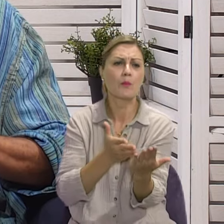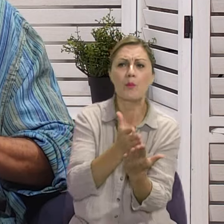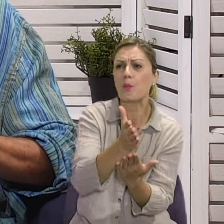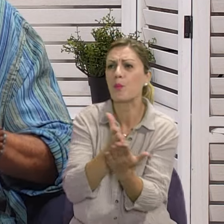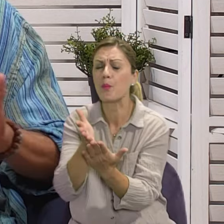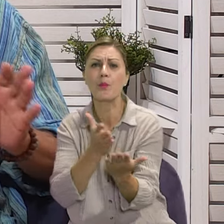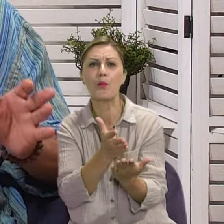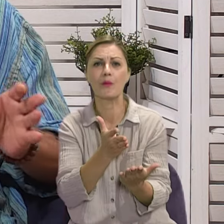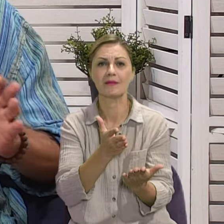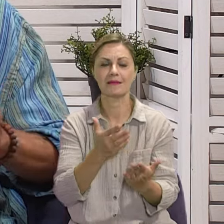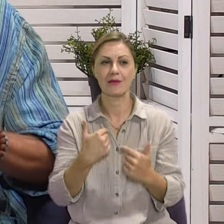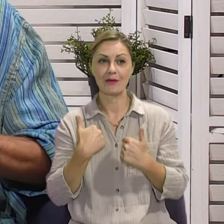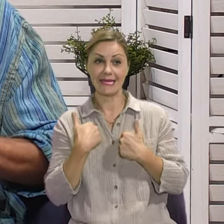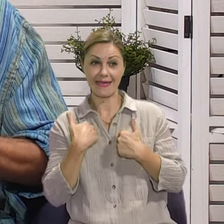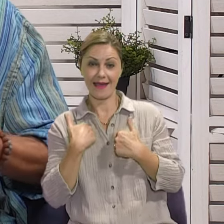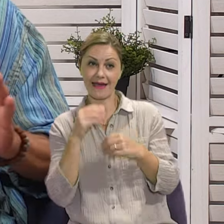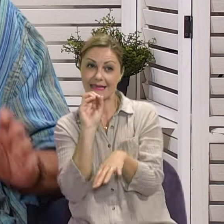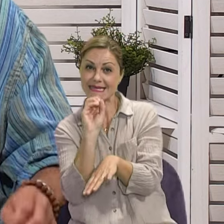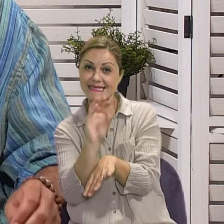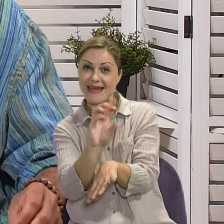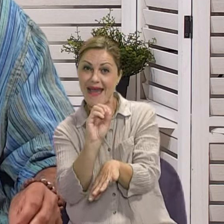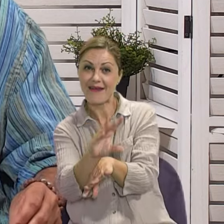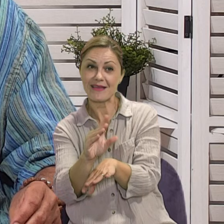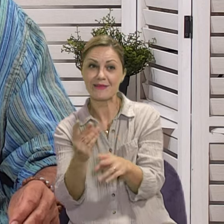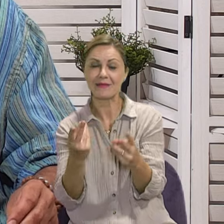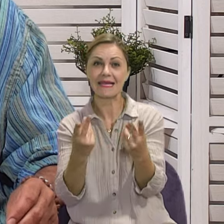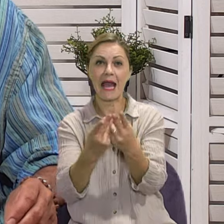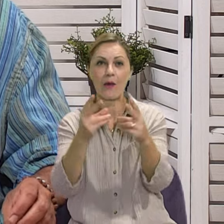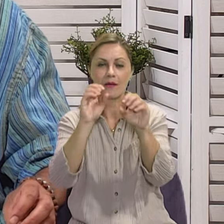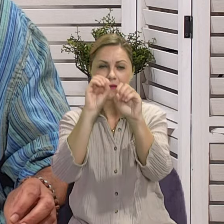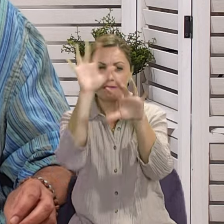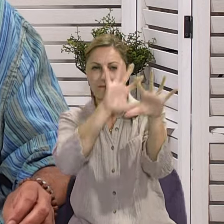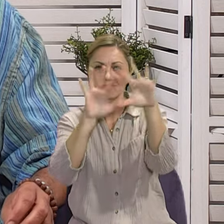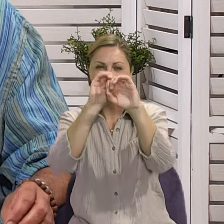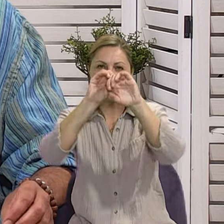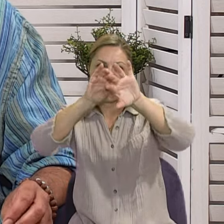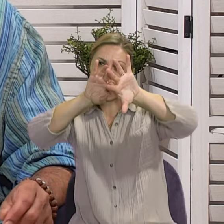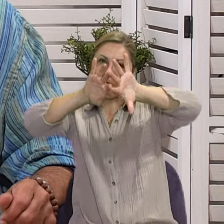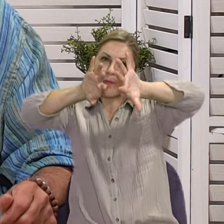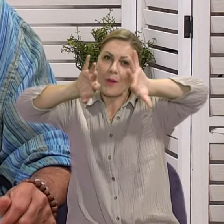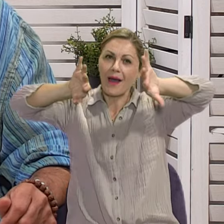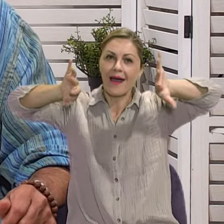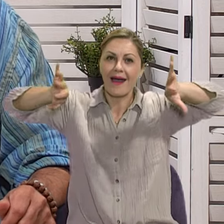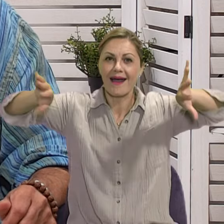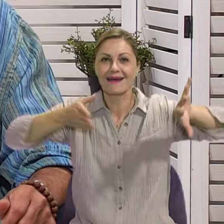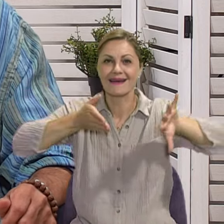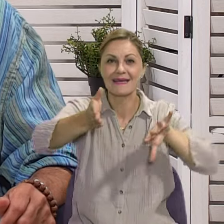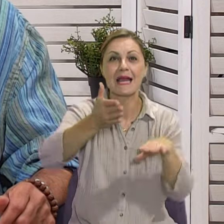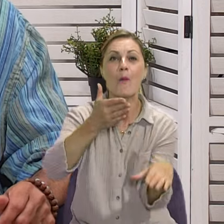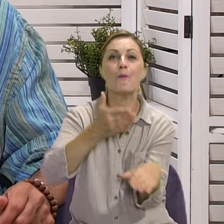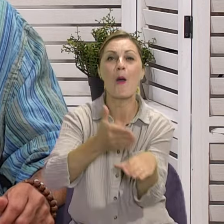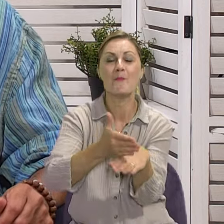do kuda mogu ići. To je predivno. Ima puno talentirane mladosti, puno